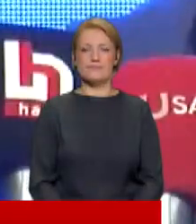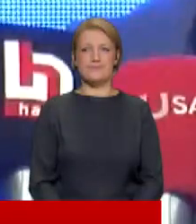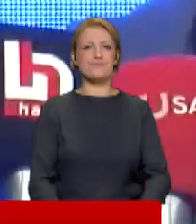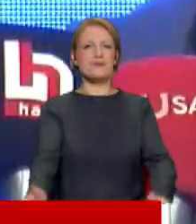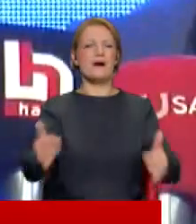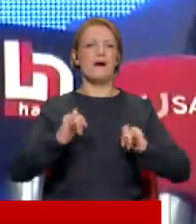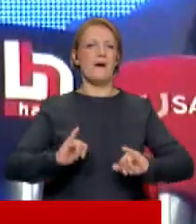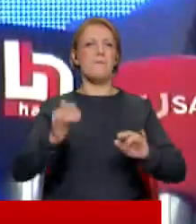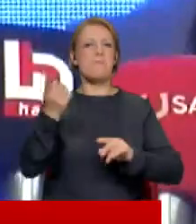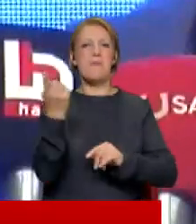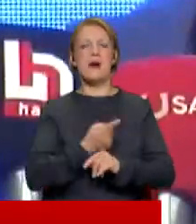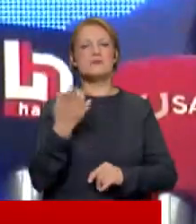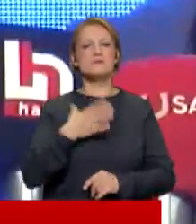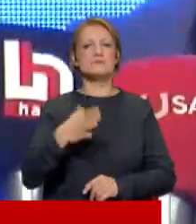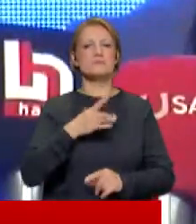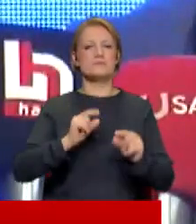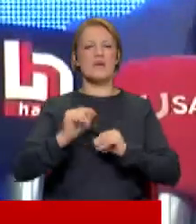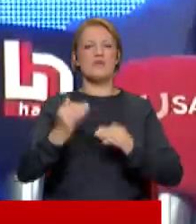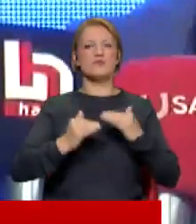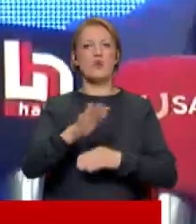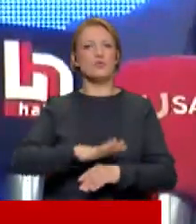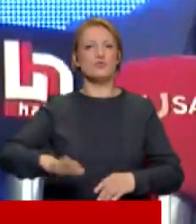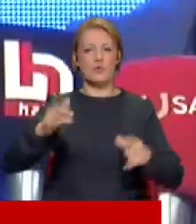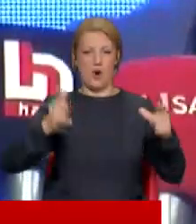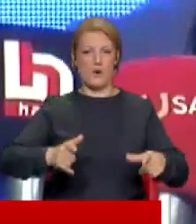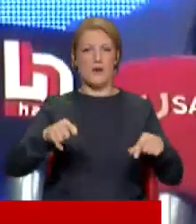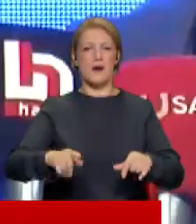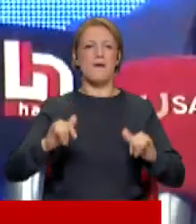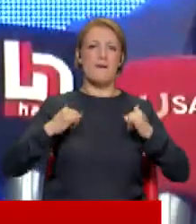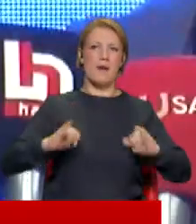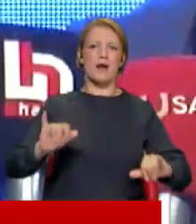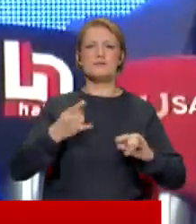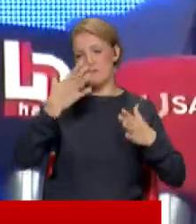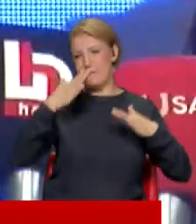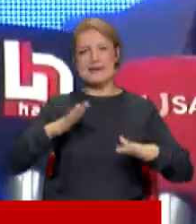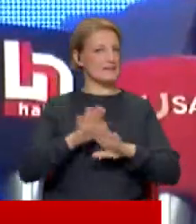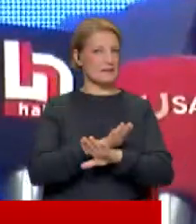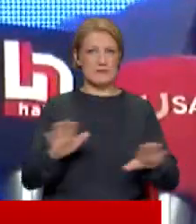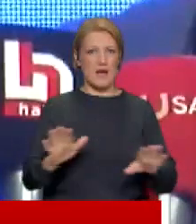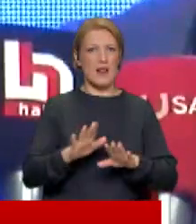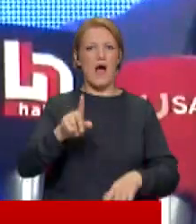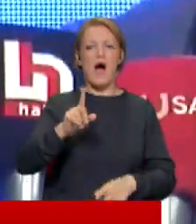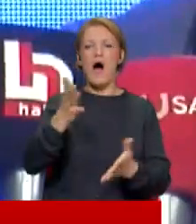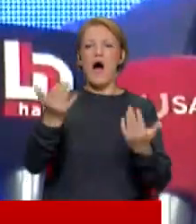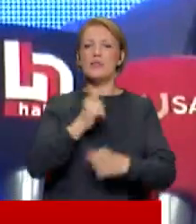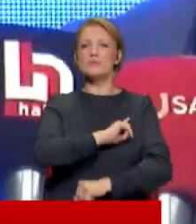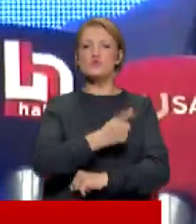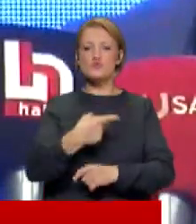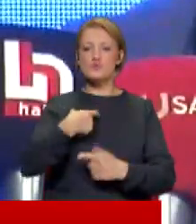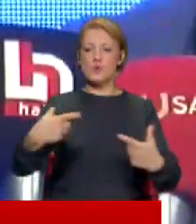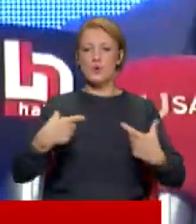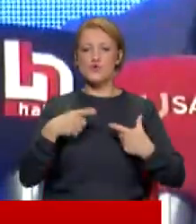Vefa Payı isteğimiz enflasyonist ortamda konformist bir beklenti değil alım gücümüzü koruyacak